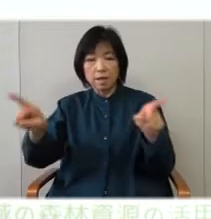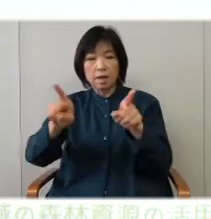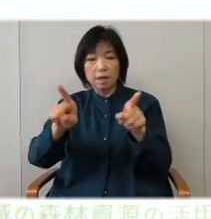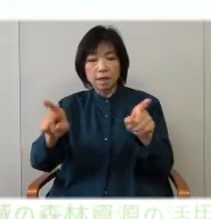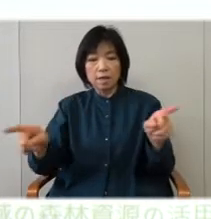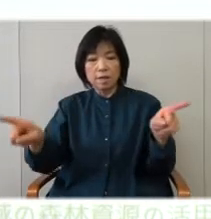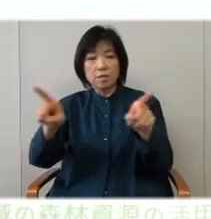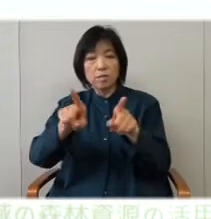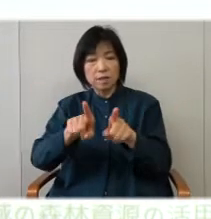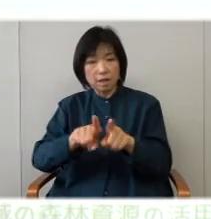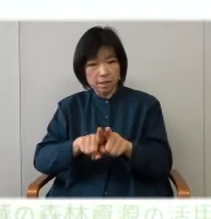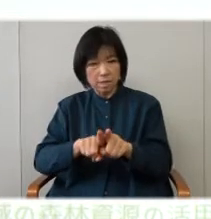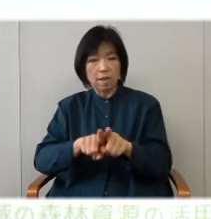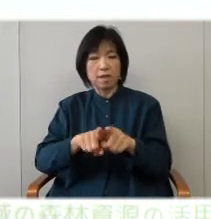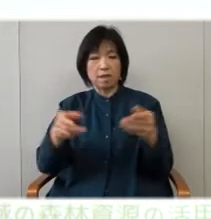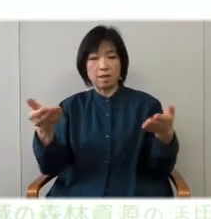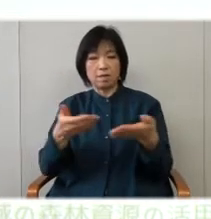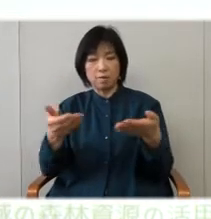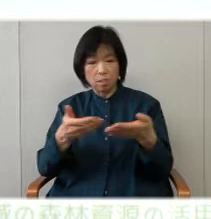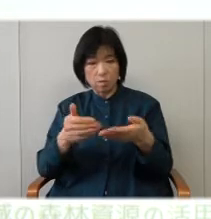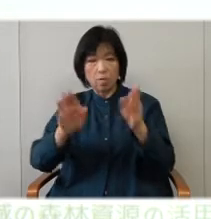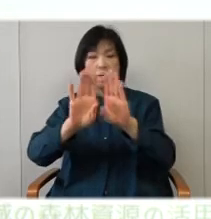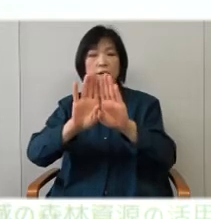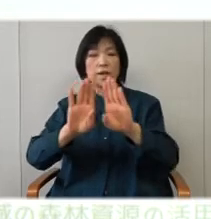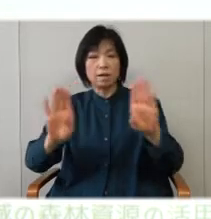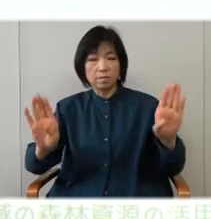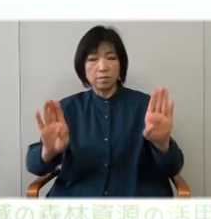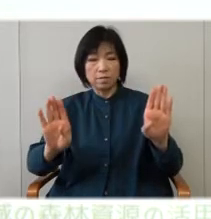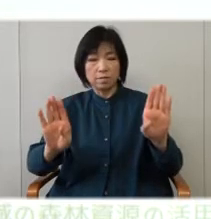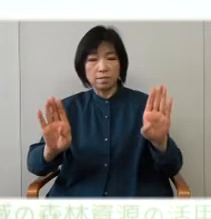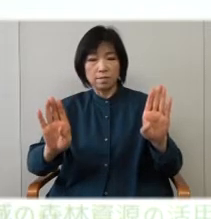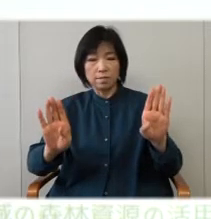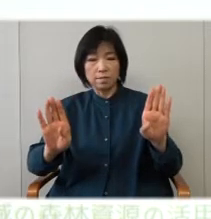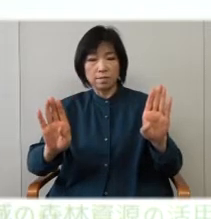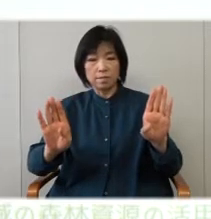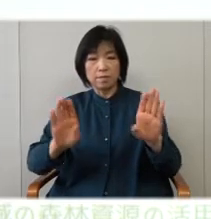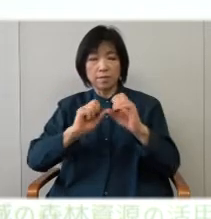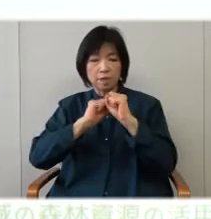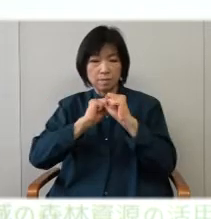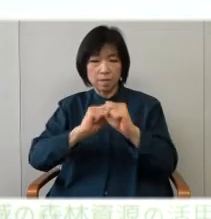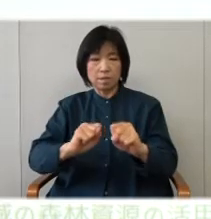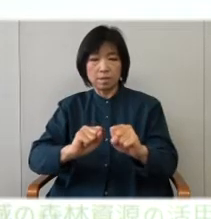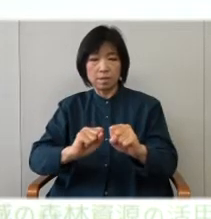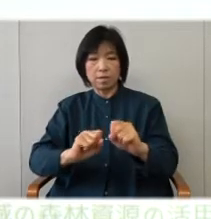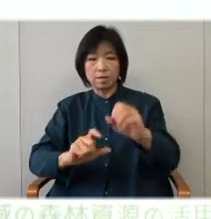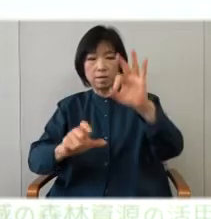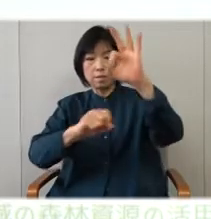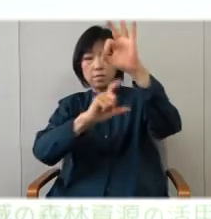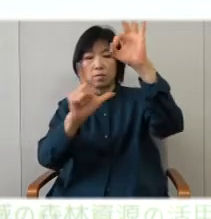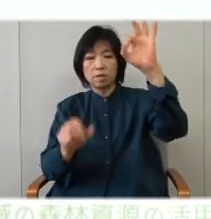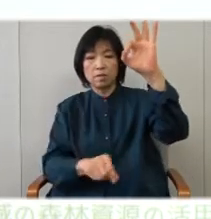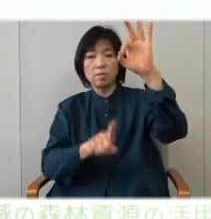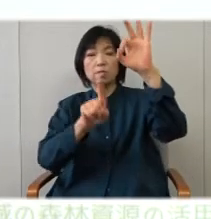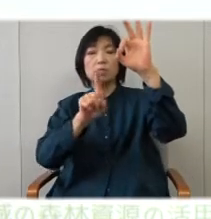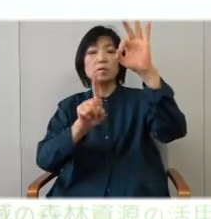を開催しようということになりました。で、この10月の1日の森のマッチングデー